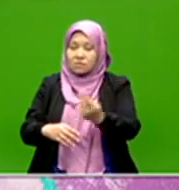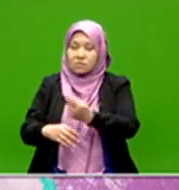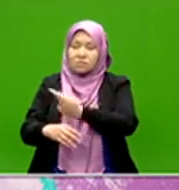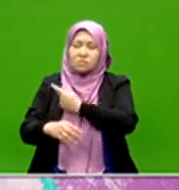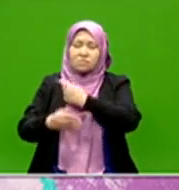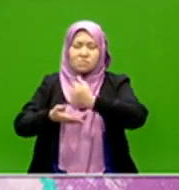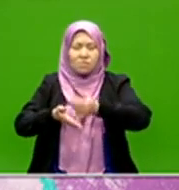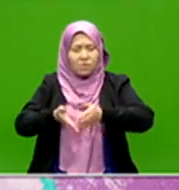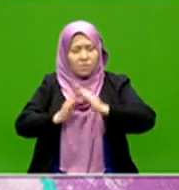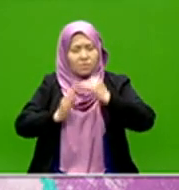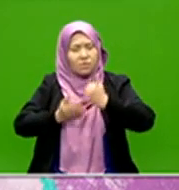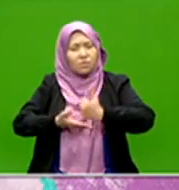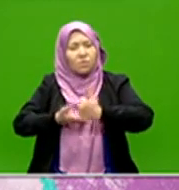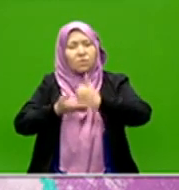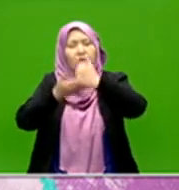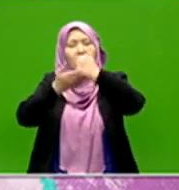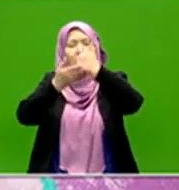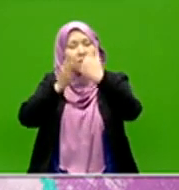Nasta'in